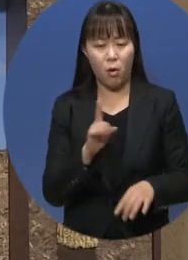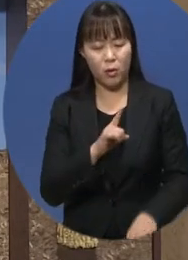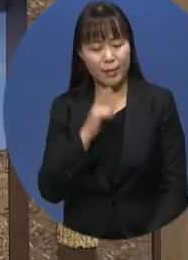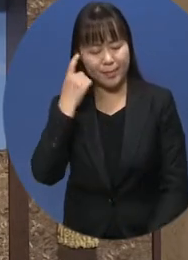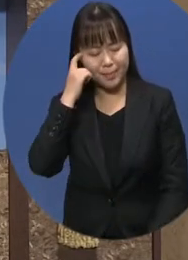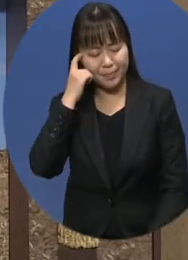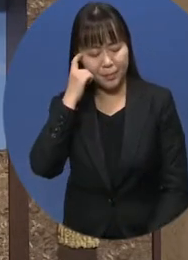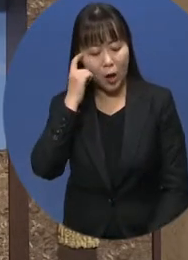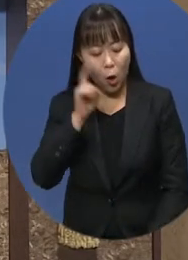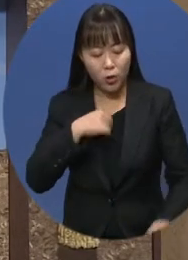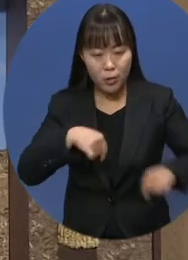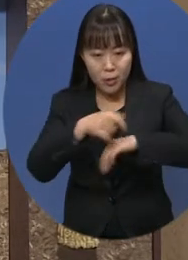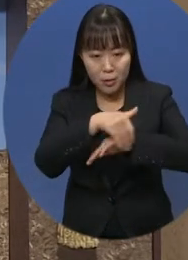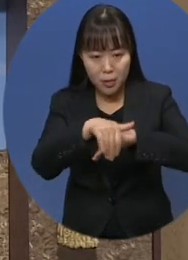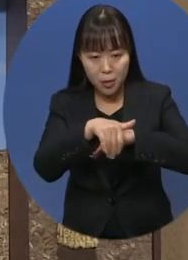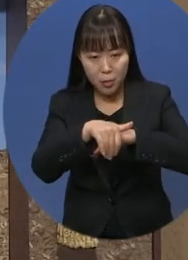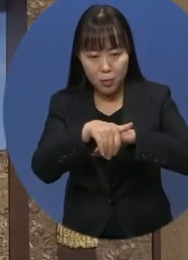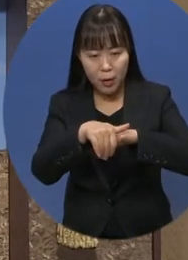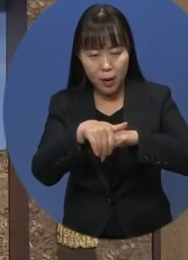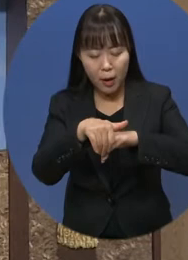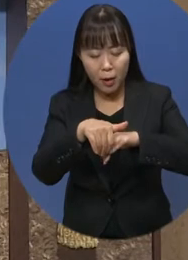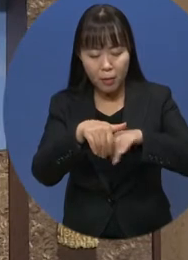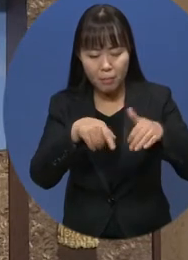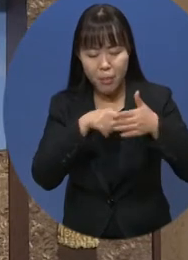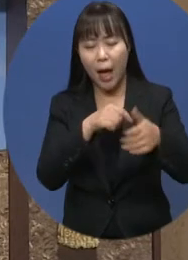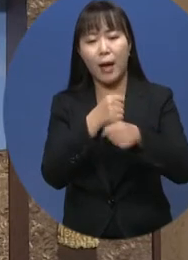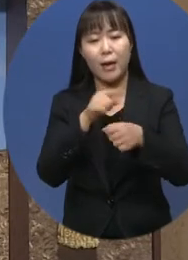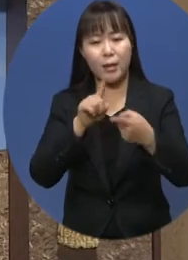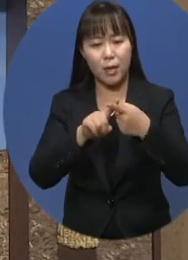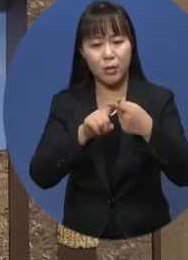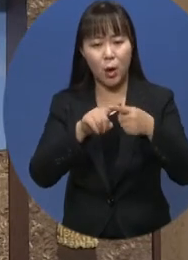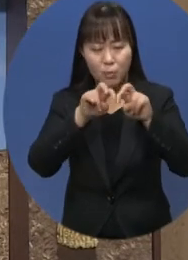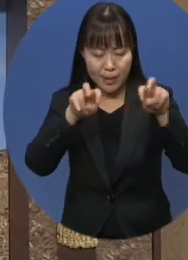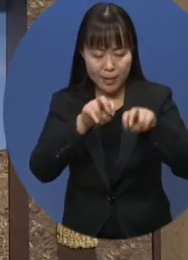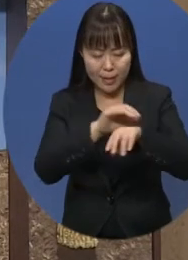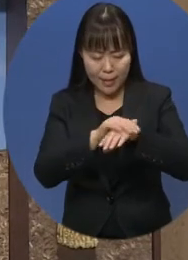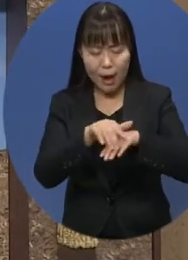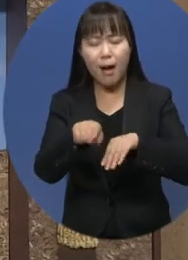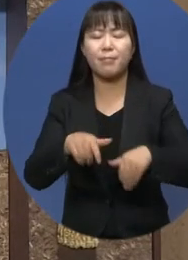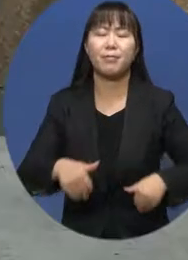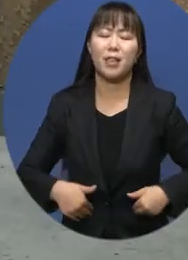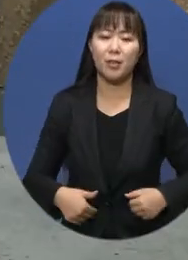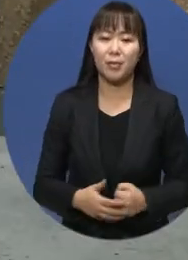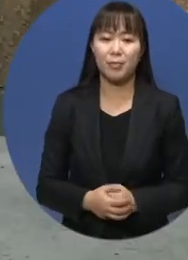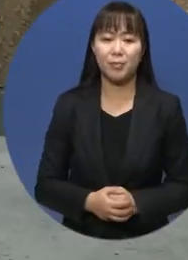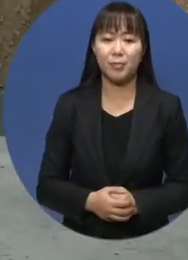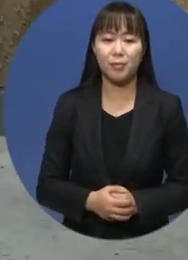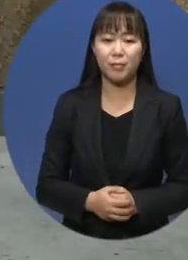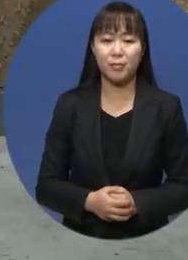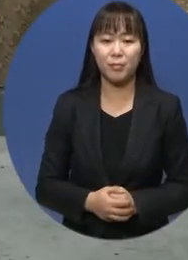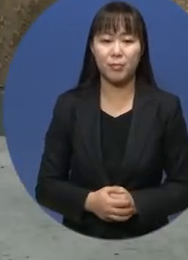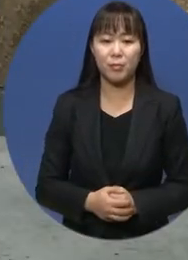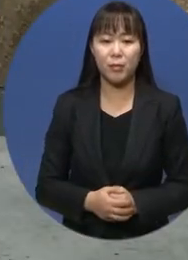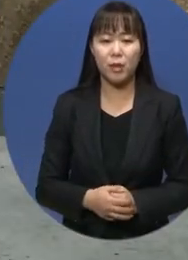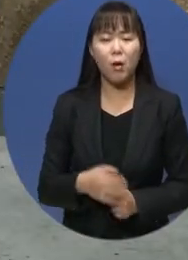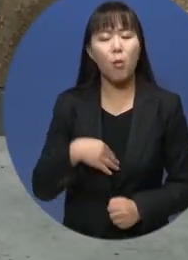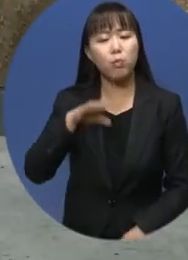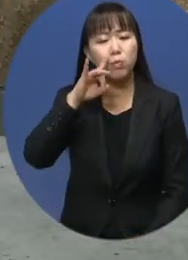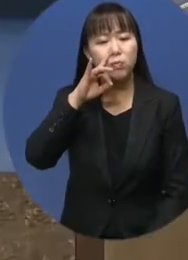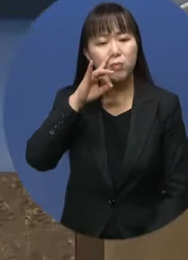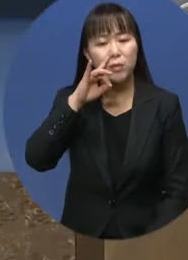아이템으로 어떤 정책으로 다 갈 건가 를 좀더 지표 분석을 제대로 해서 가자는 거 좀 근데 제가 갑자기 좀